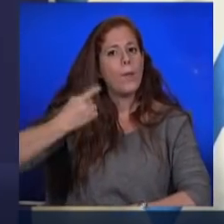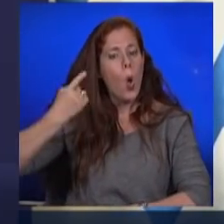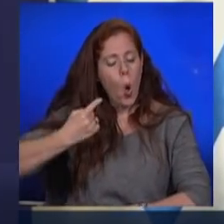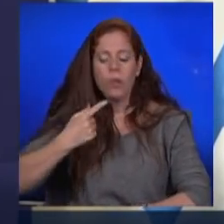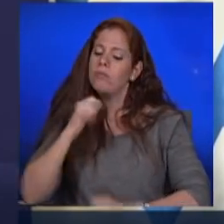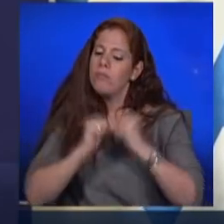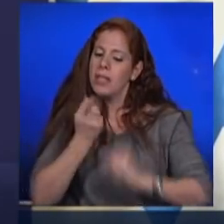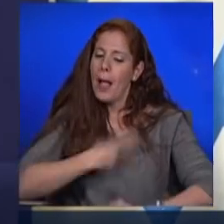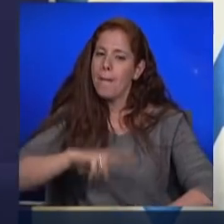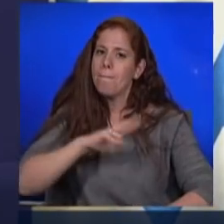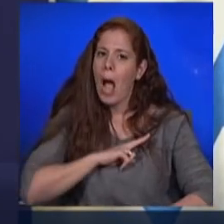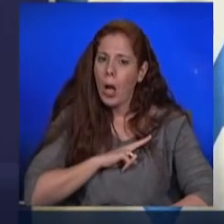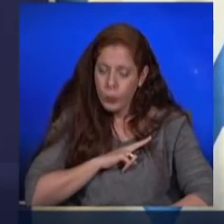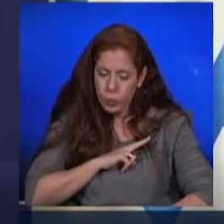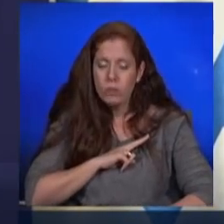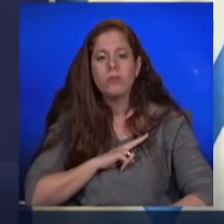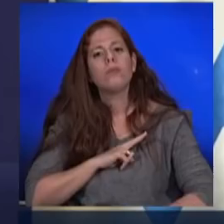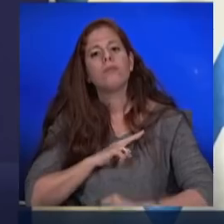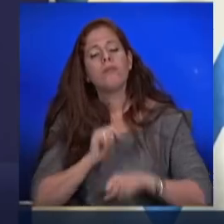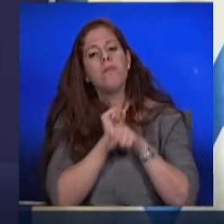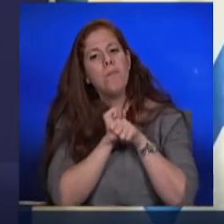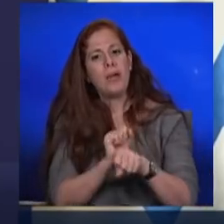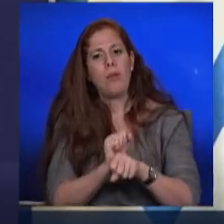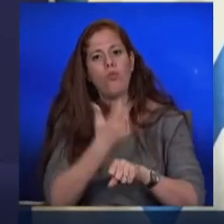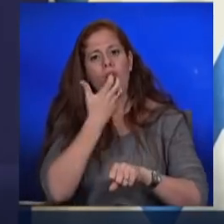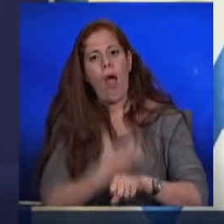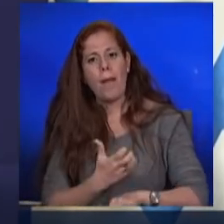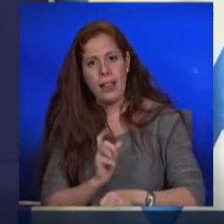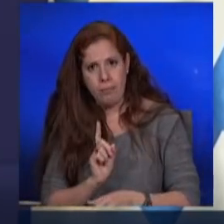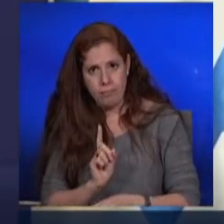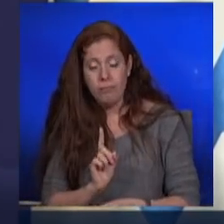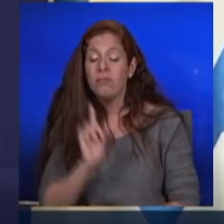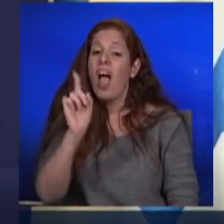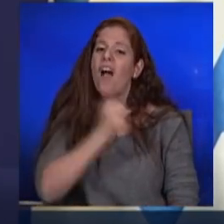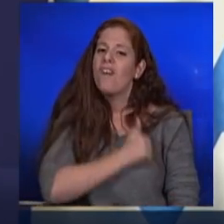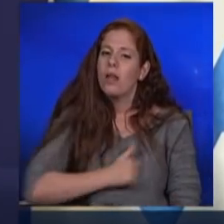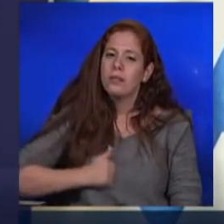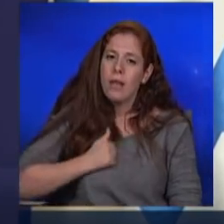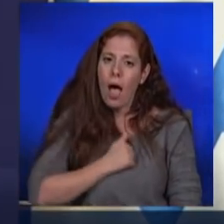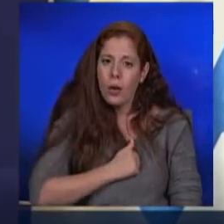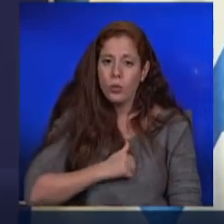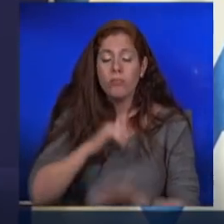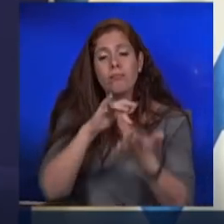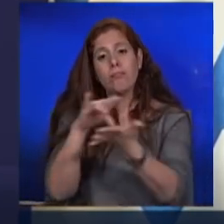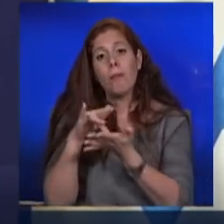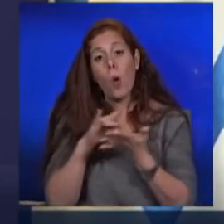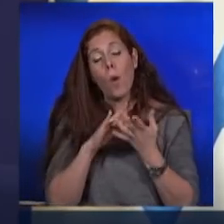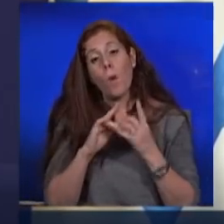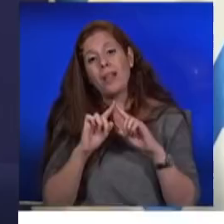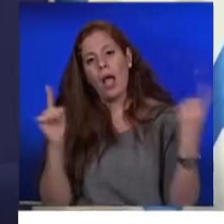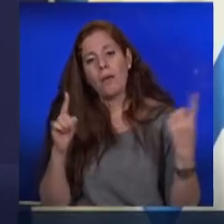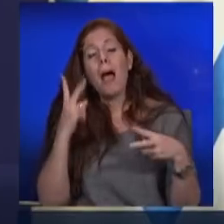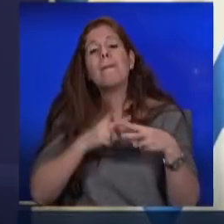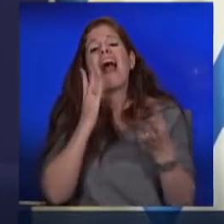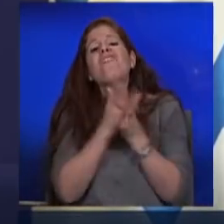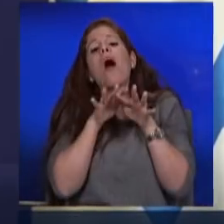באחריות, בגיבוי מלא של הרבנים. אבל לצערנו, במקומות מסוימים המחלה כבר התפשטה